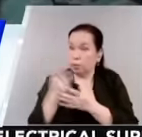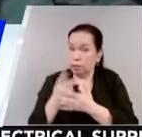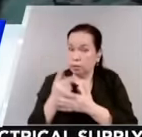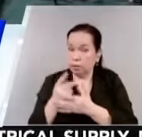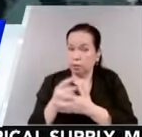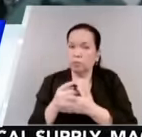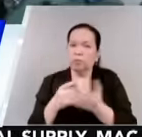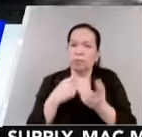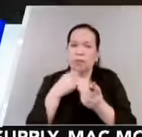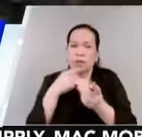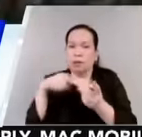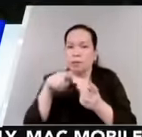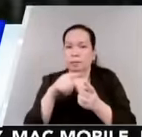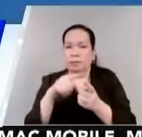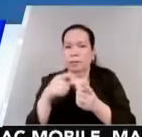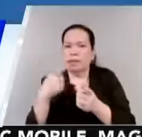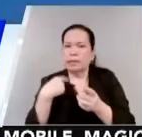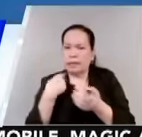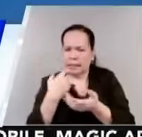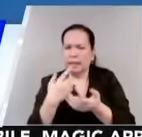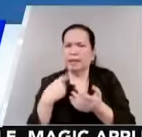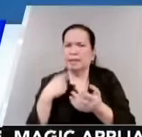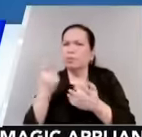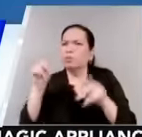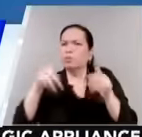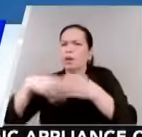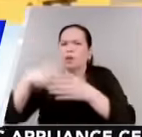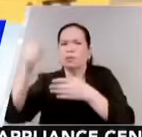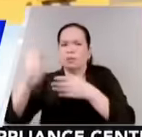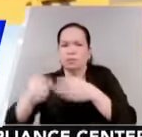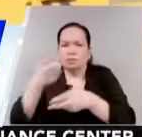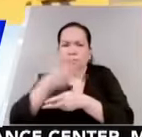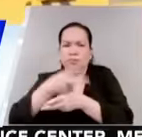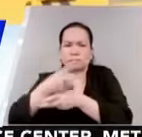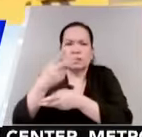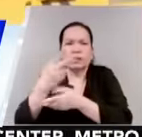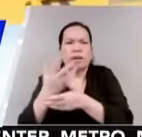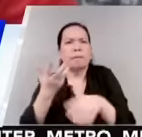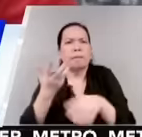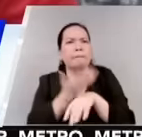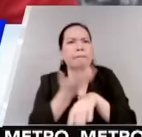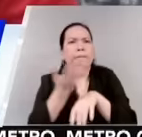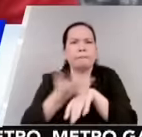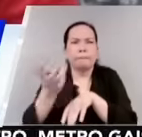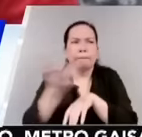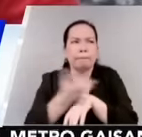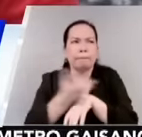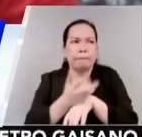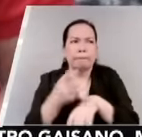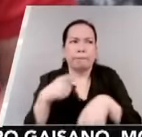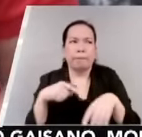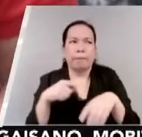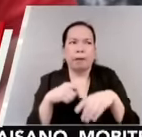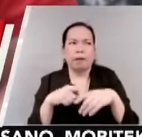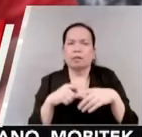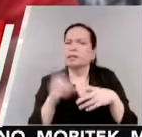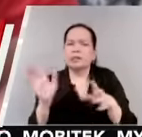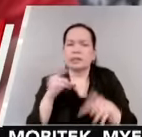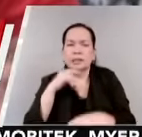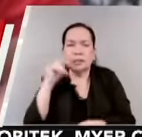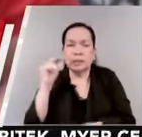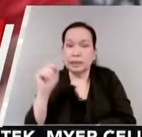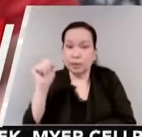port, may tumatao naman daw sa labas. Pero humahanap daw ng tiyempo ang mga umano'y nananamantala. Hindi kailangan ng insurance